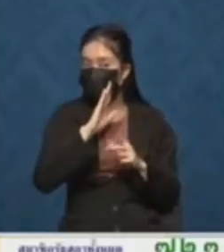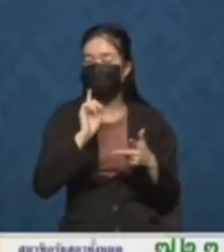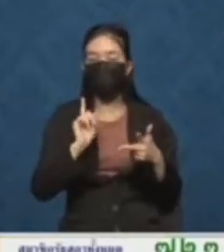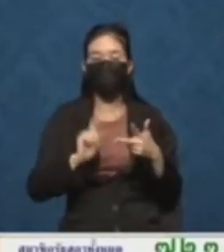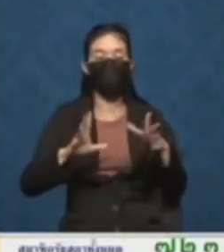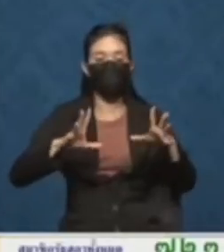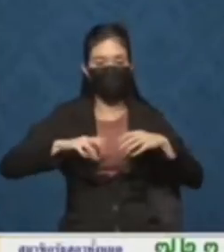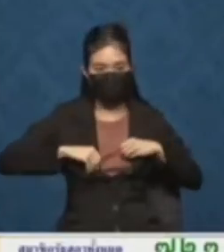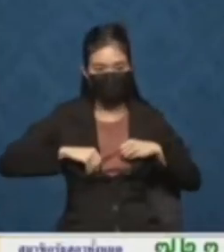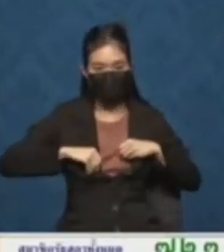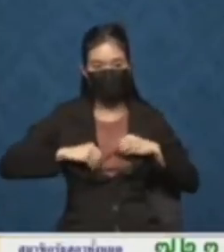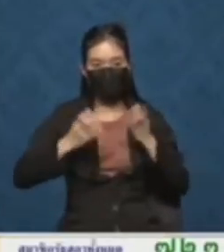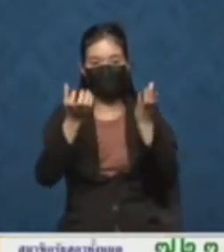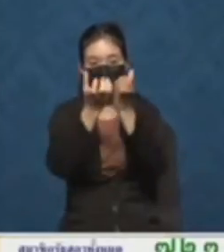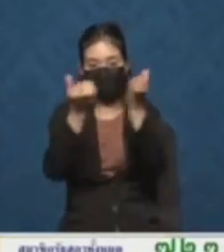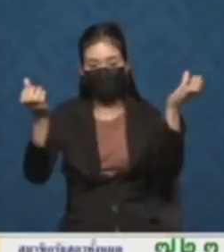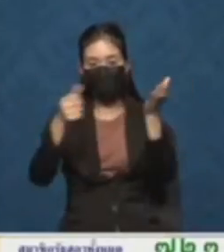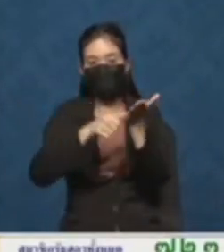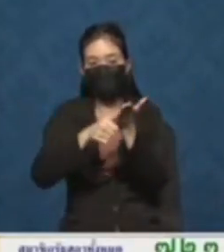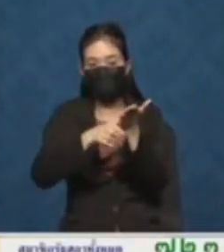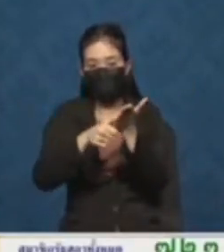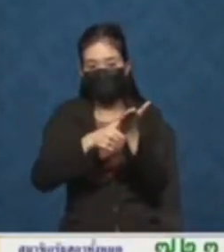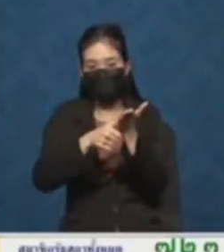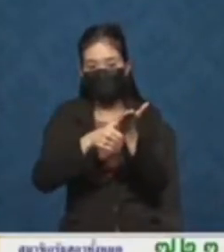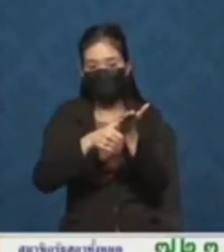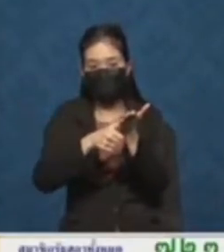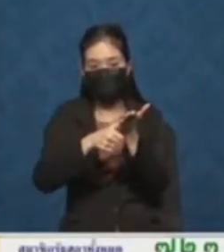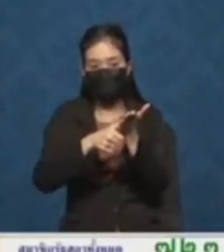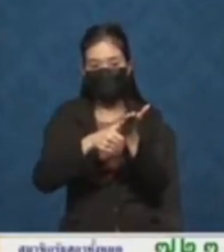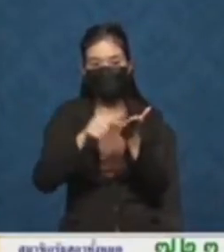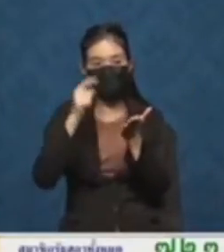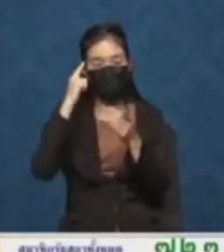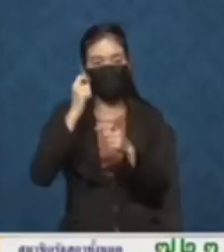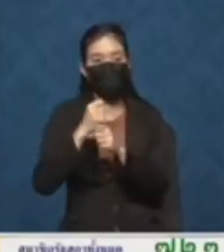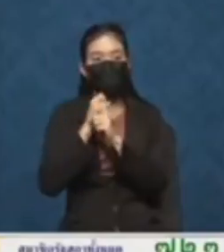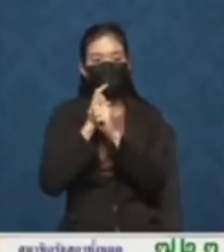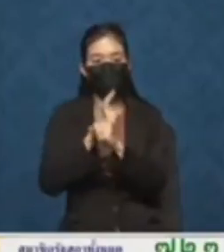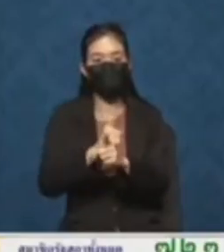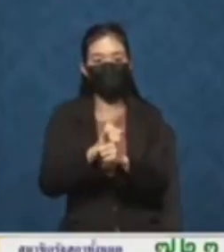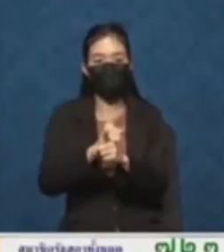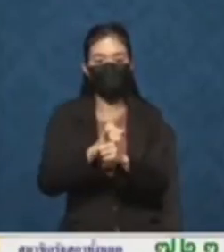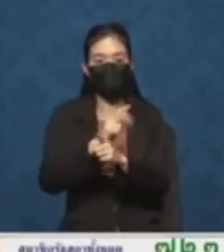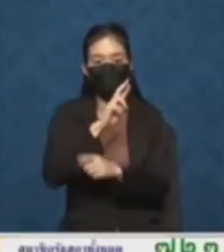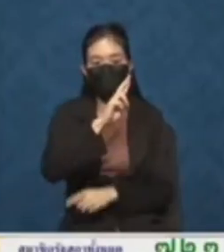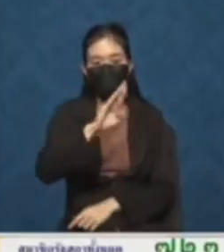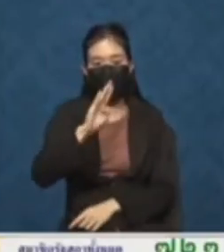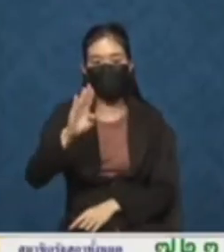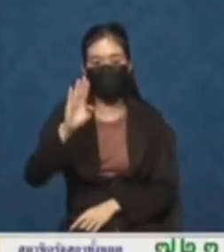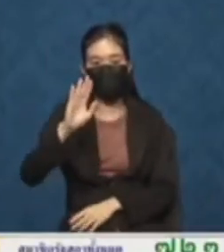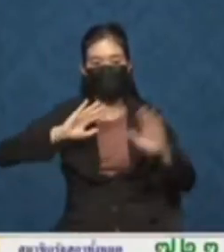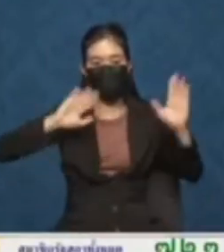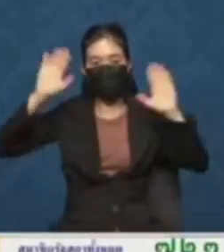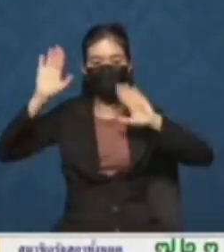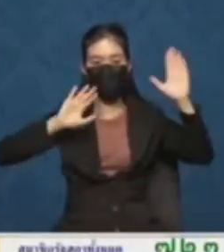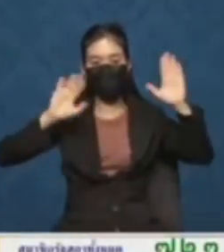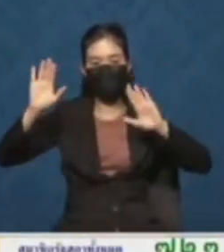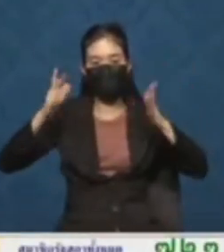การแก้ไขรัฐธรรมนูญเพื่อรักษาไว้ซึ่งระบอบประชาธิปไตยอันมีพระมหากษัตริย์ทรงเป็นประมุ